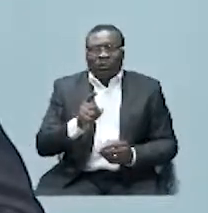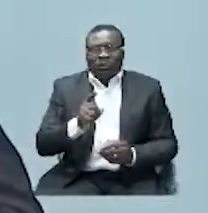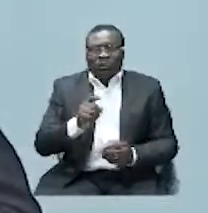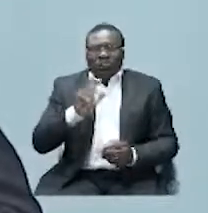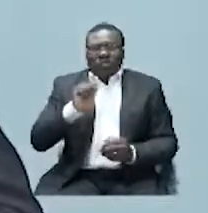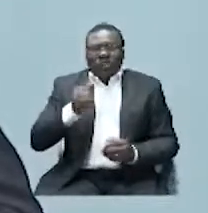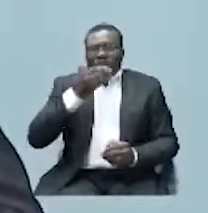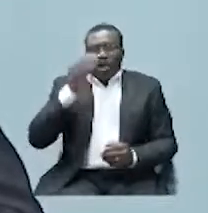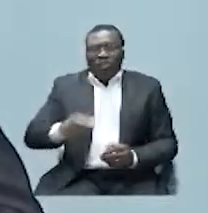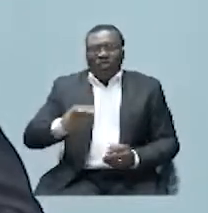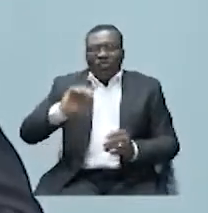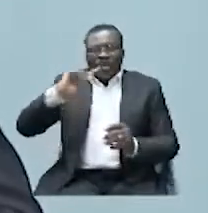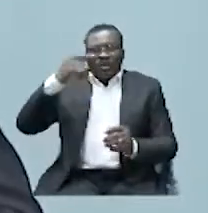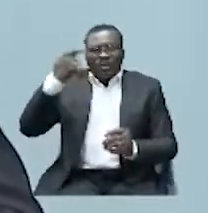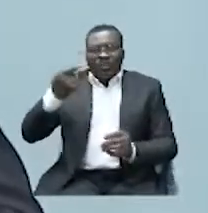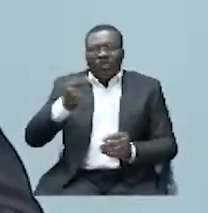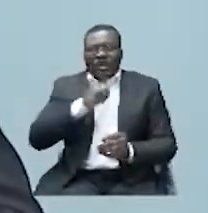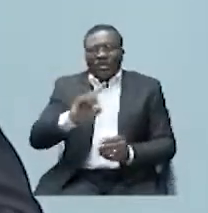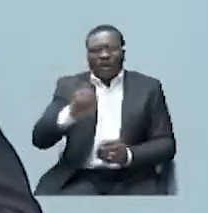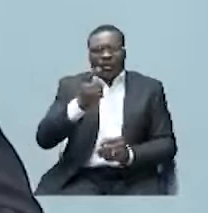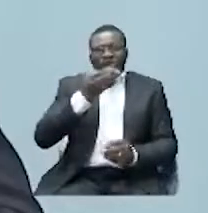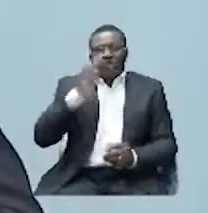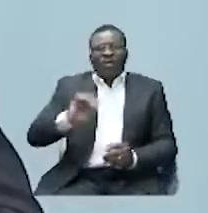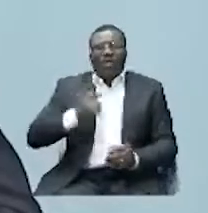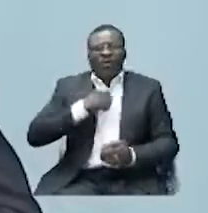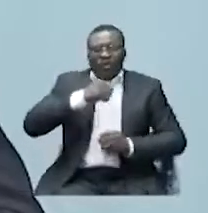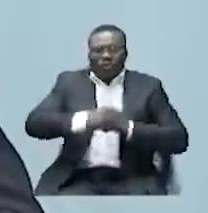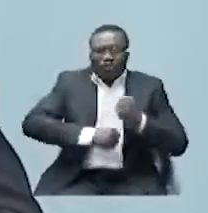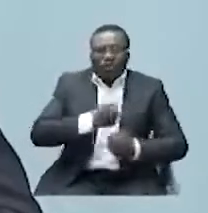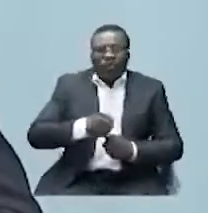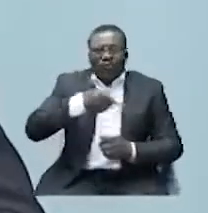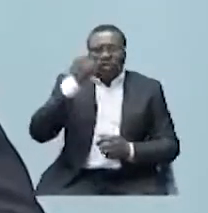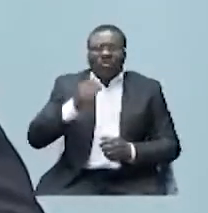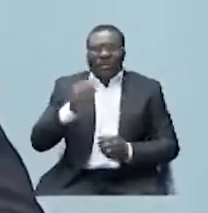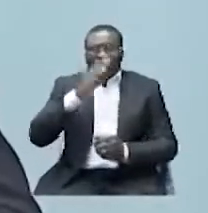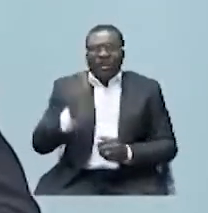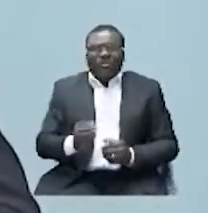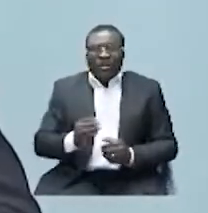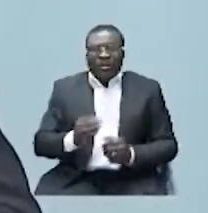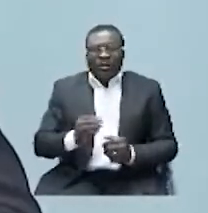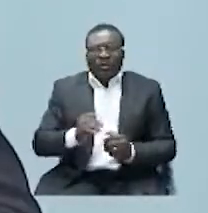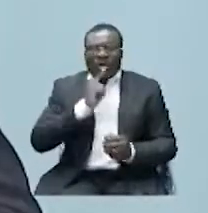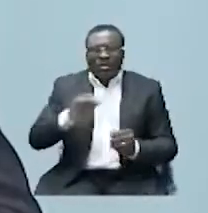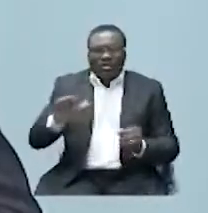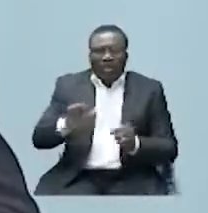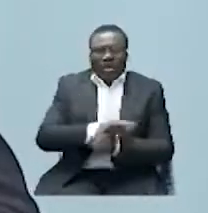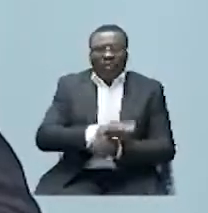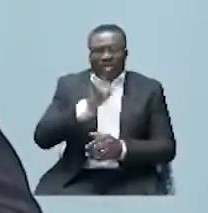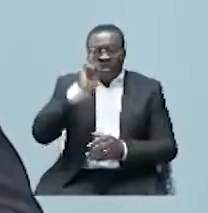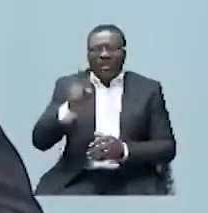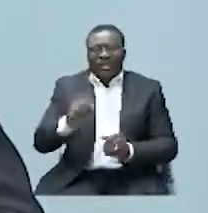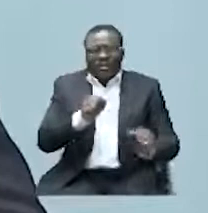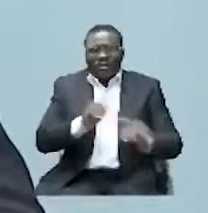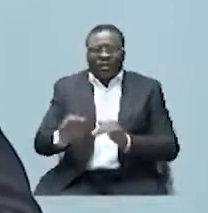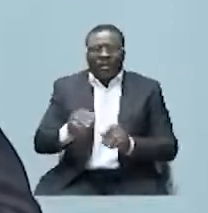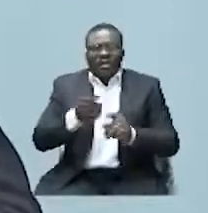La mauvaise gouvernance est l'unique mal dont nous souffrons. Parce que les Béninois, pris individuellement, sont remplis de talent, sont dynamiques.